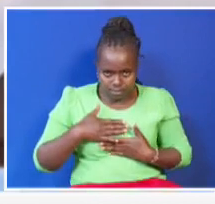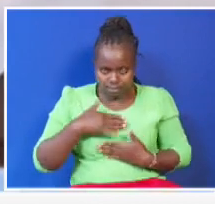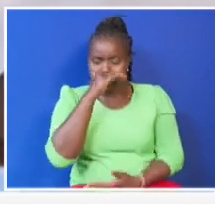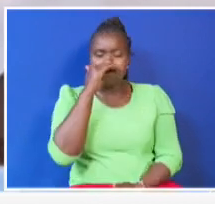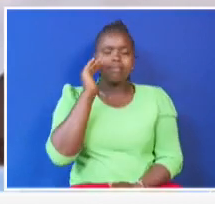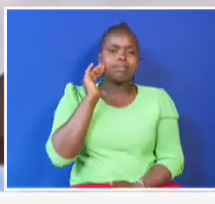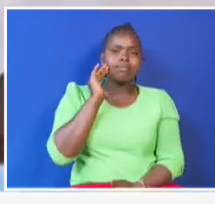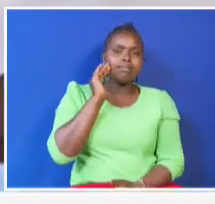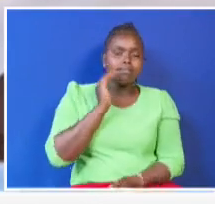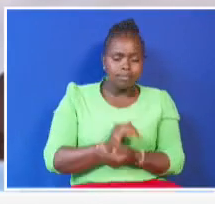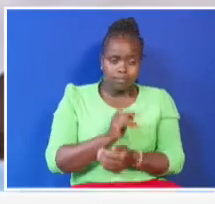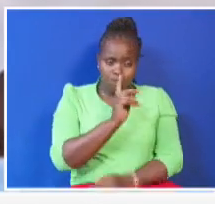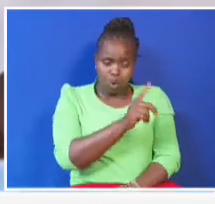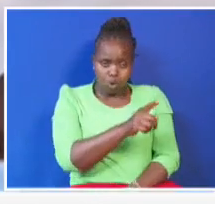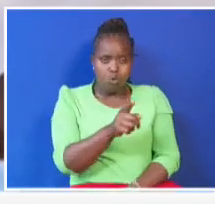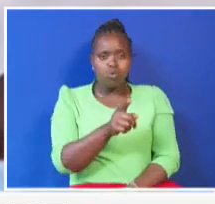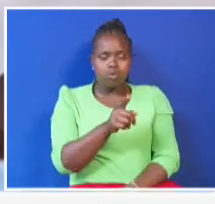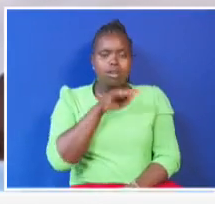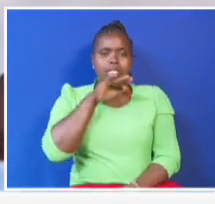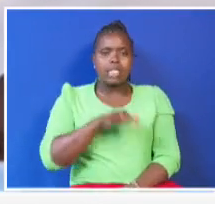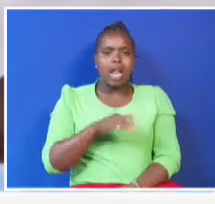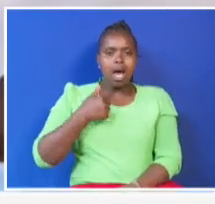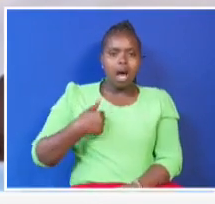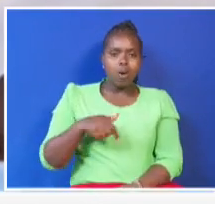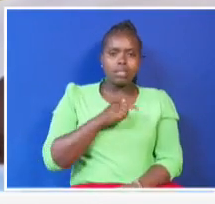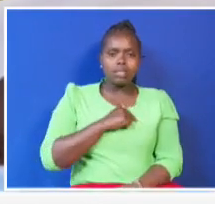Mudavadi, you are our son,